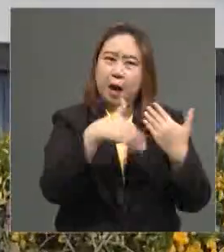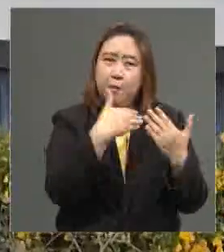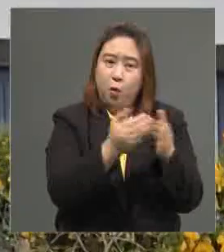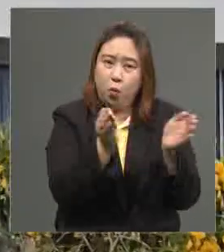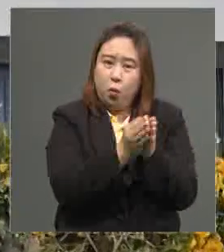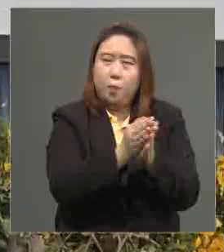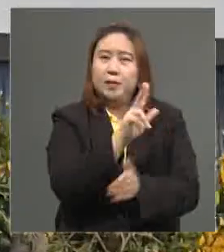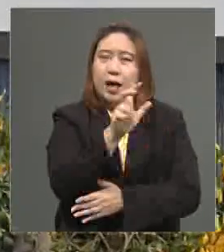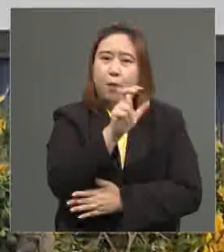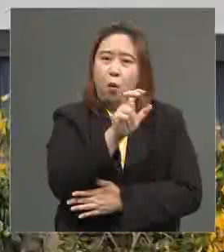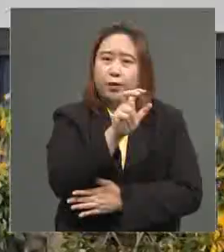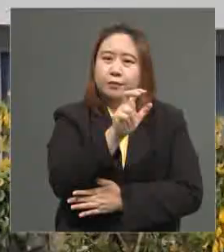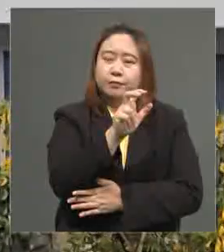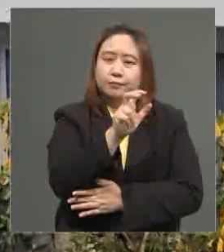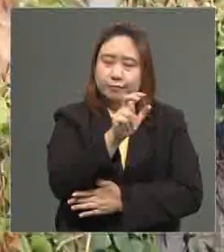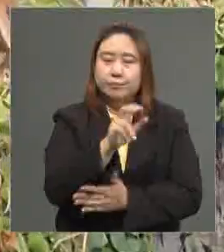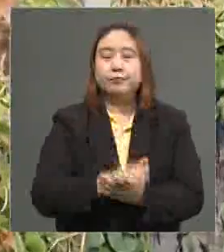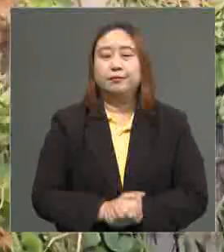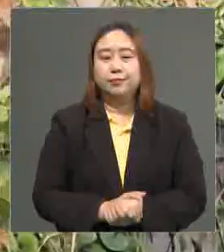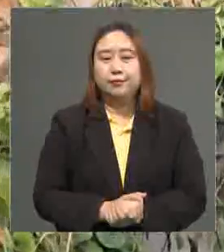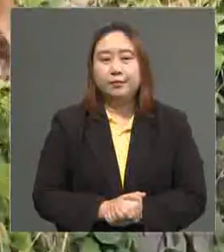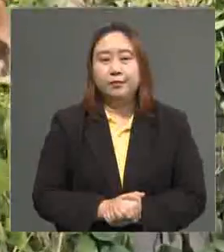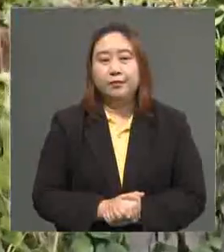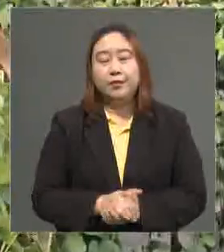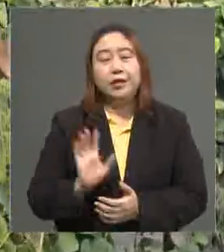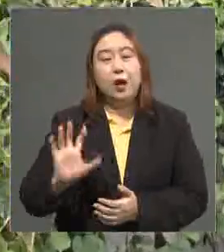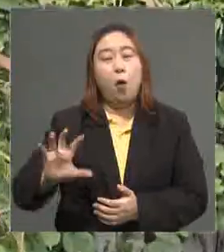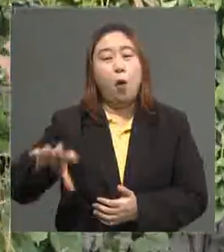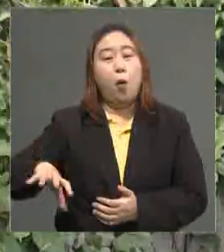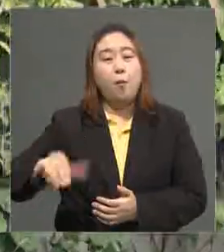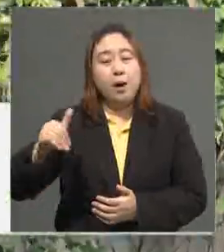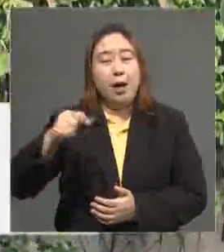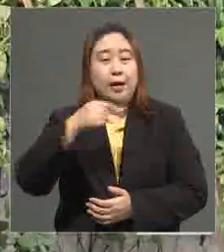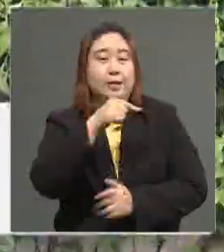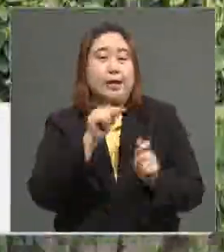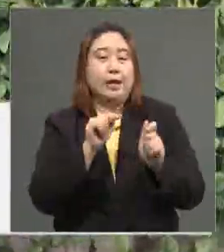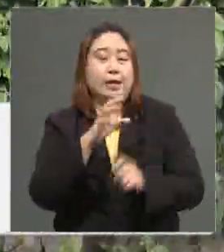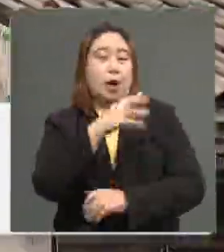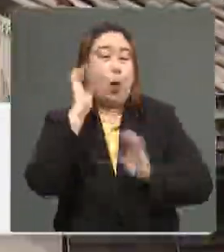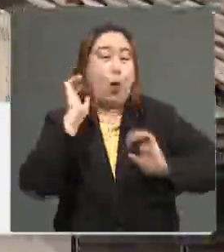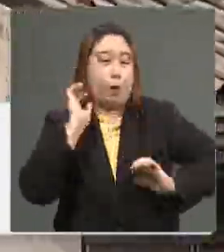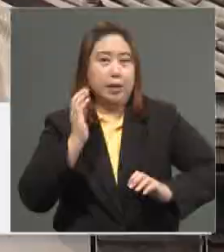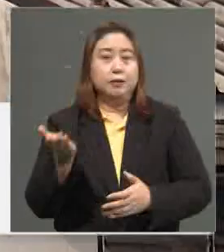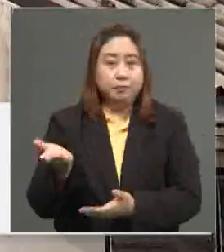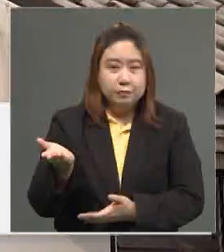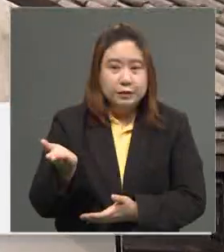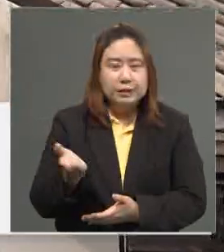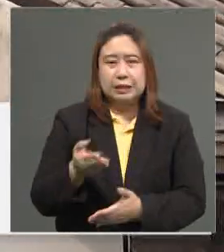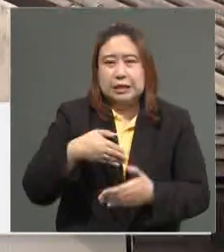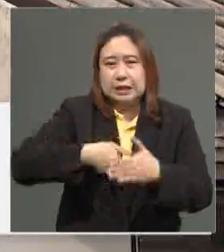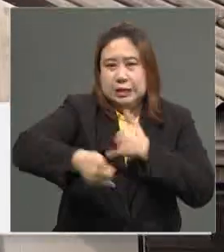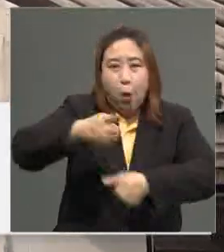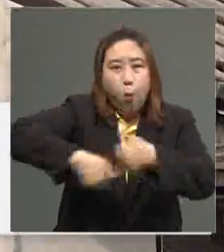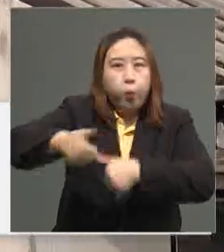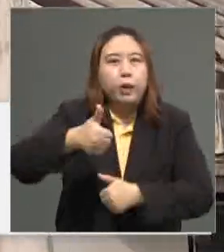300ตัวจากสถานอนุบาลสัตว์เทศบาลเมืองลพบุรีตำบลโพเก้าต้นอำเภอเมืองครับอืเนี่ยฮะโดยหนีออกไปได้กว่า